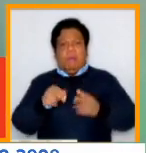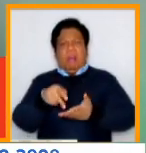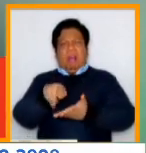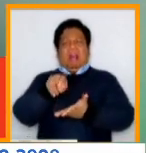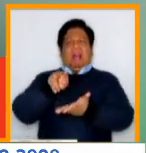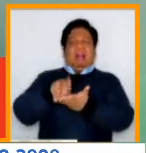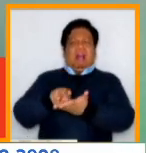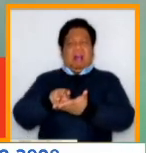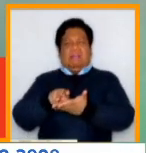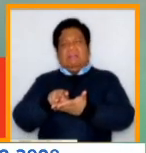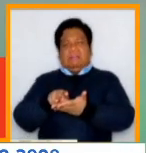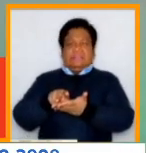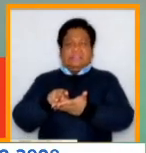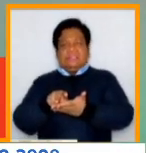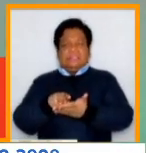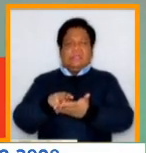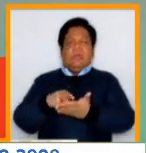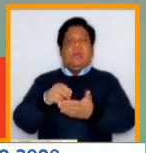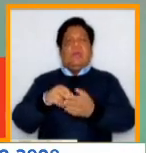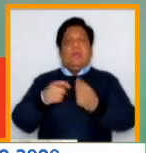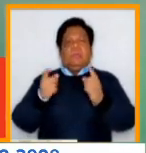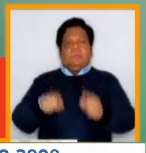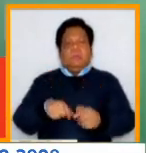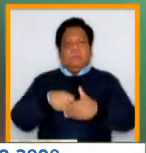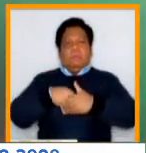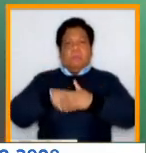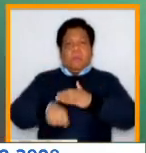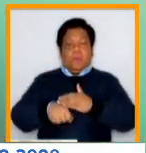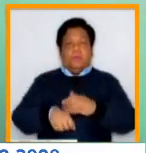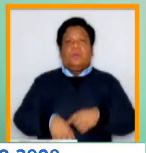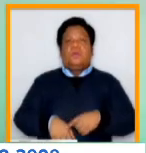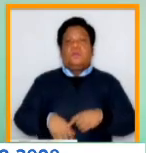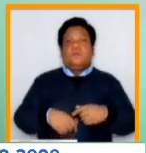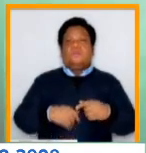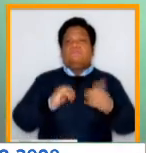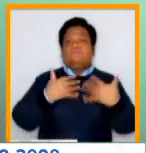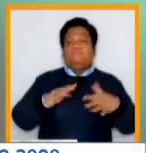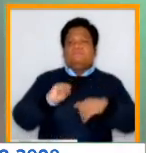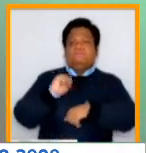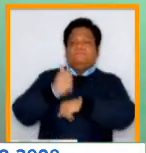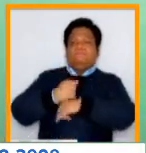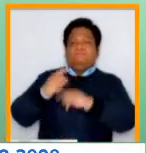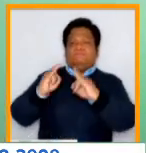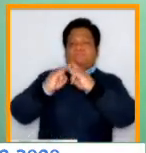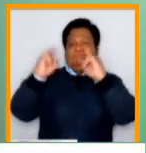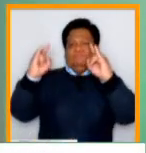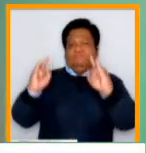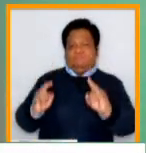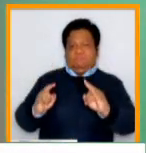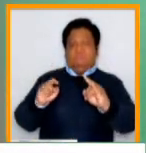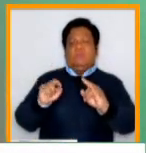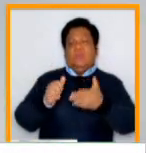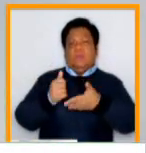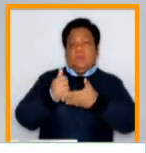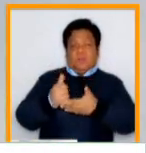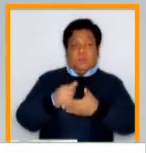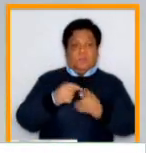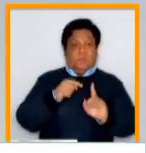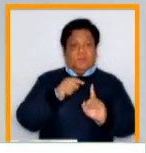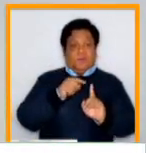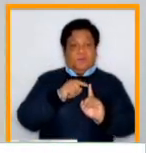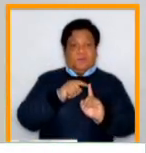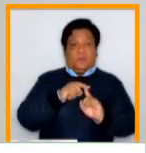na nga inabot ng panganganak. Agad naman nagtayo ng tent para sa mag-ina ang mga residente. Isa sa kanila ang nursing student na si Tiffany